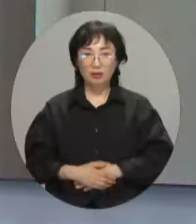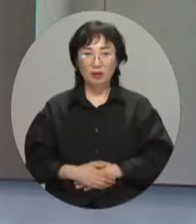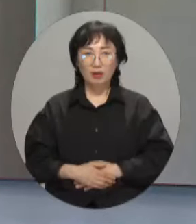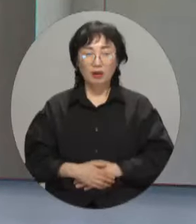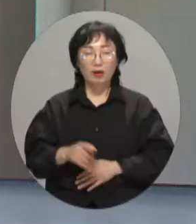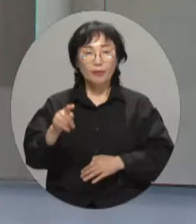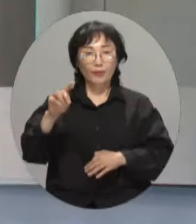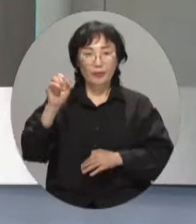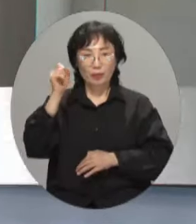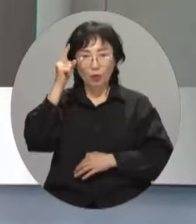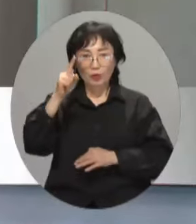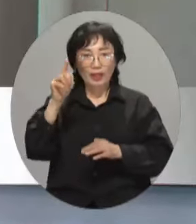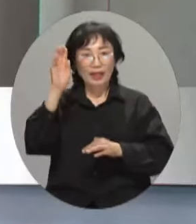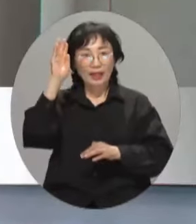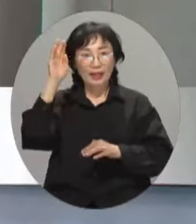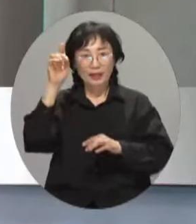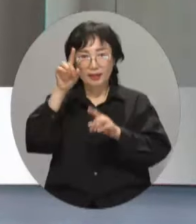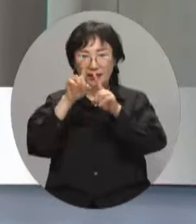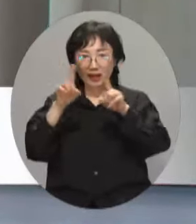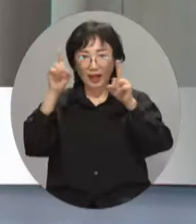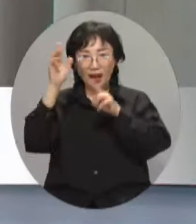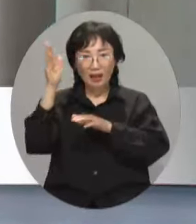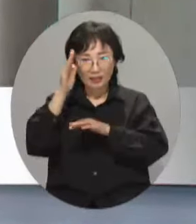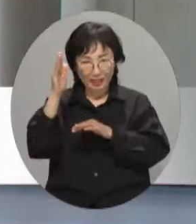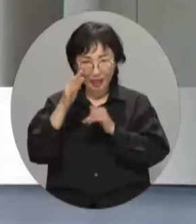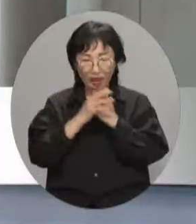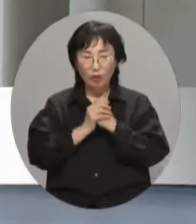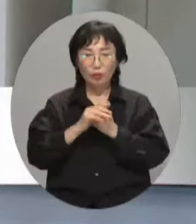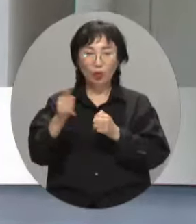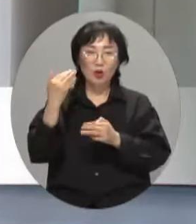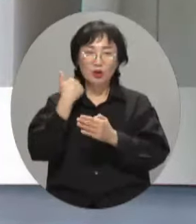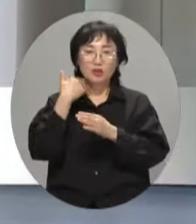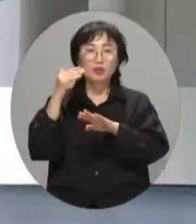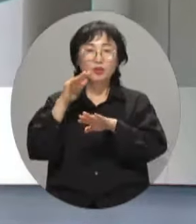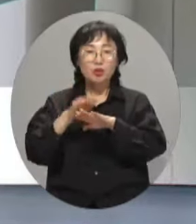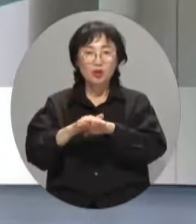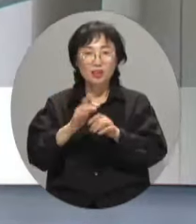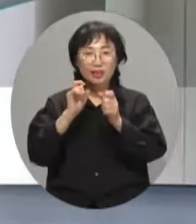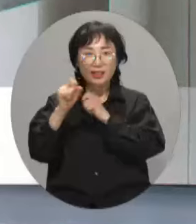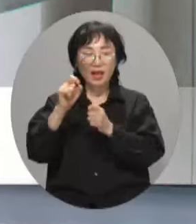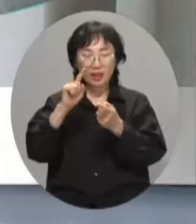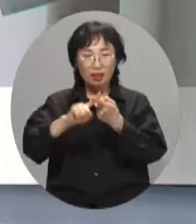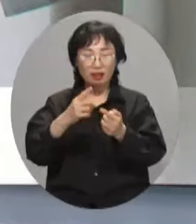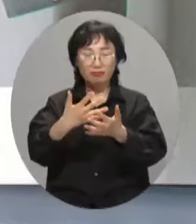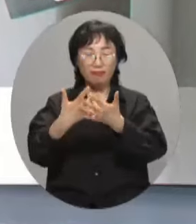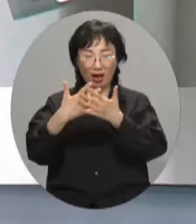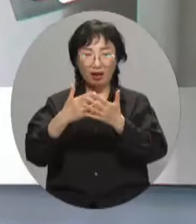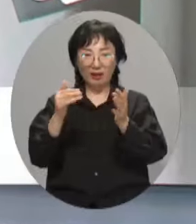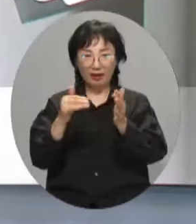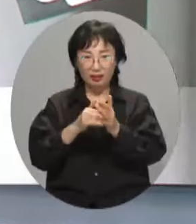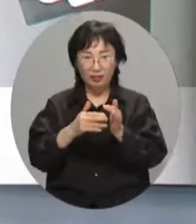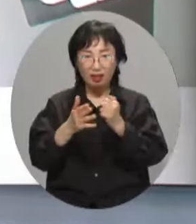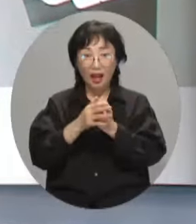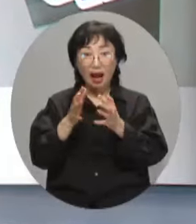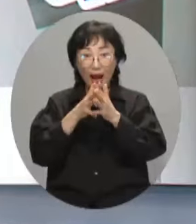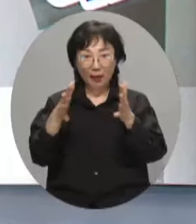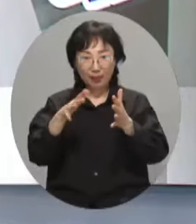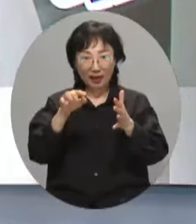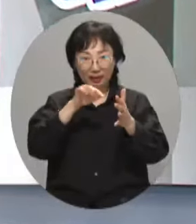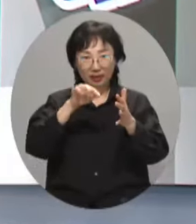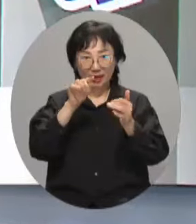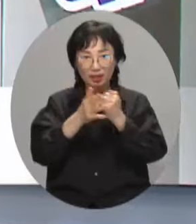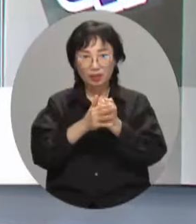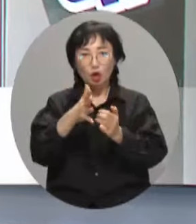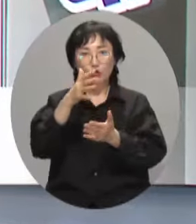우수한 대학생과 외국인 등을 울린 완주의 한 아파트 전세 사기의 전모가 드러났습니다. 신탁회사 소유의 아파트인데